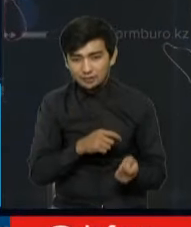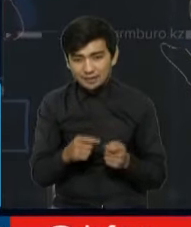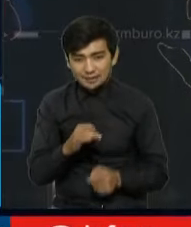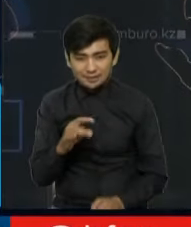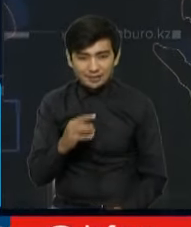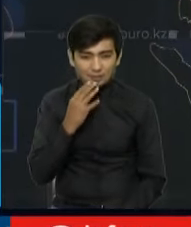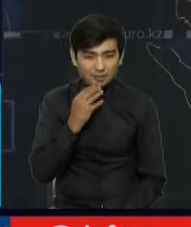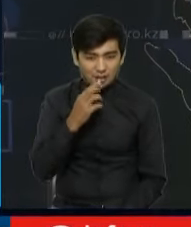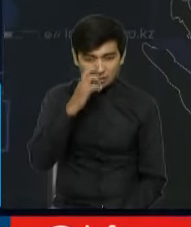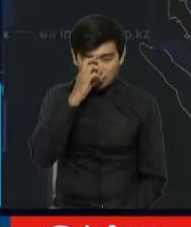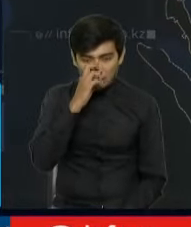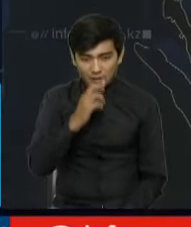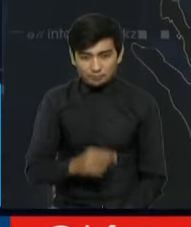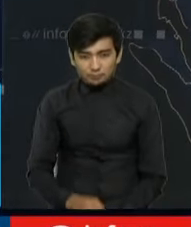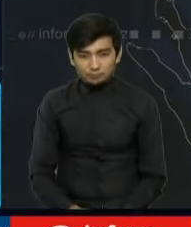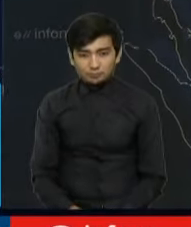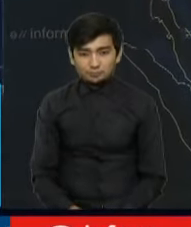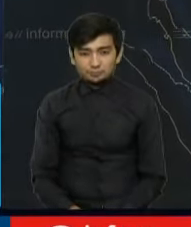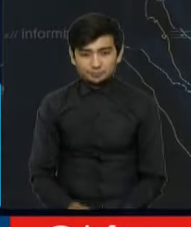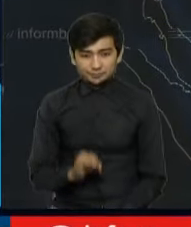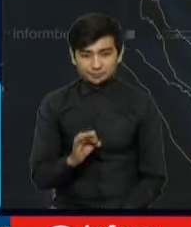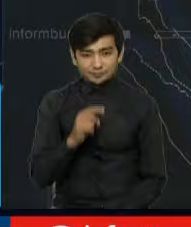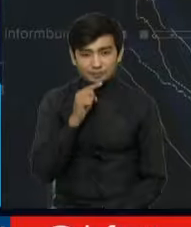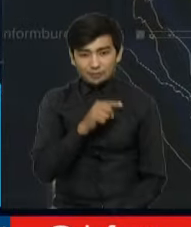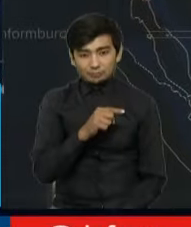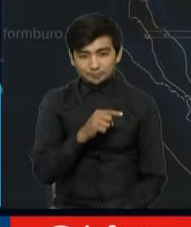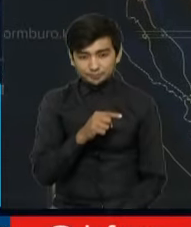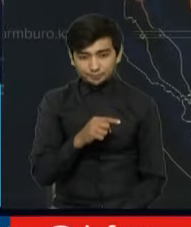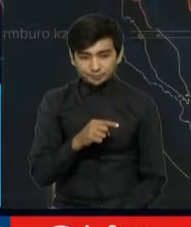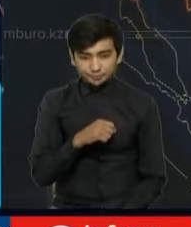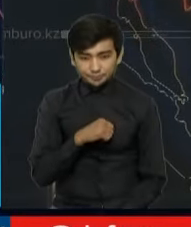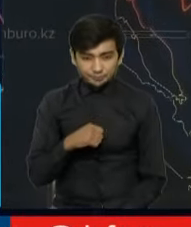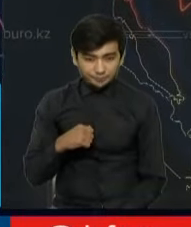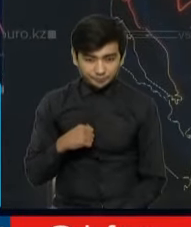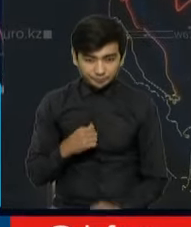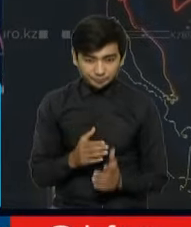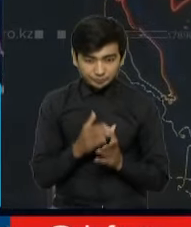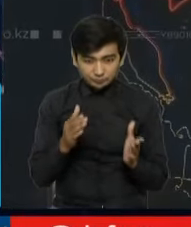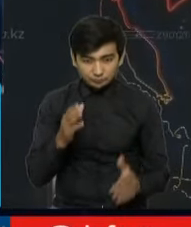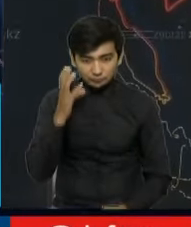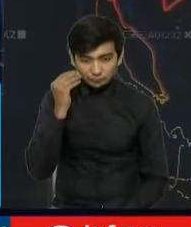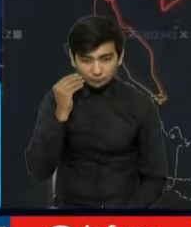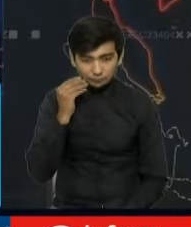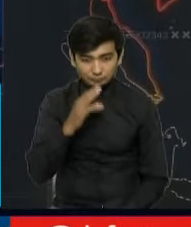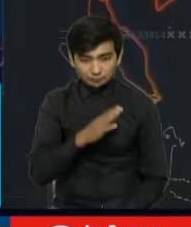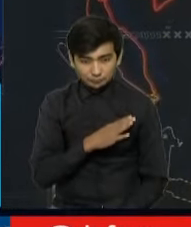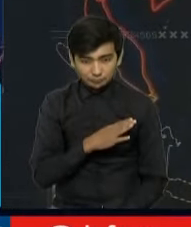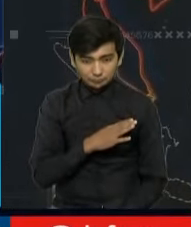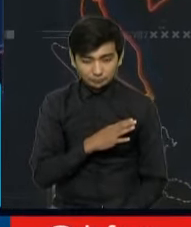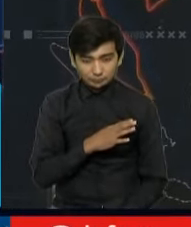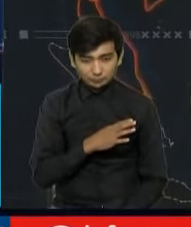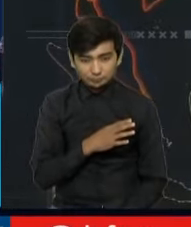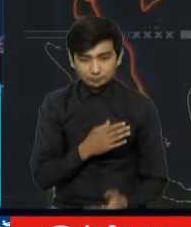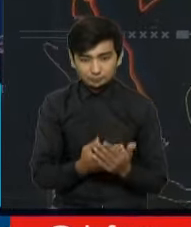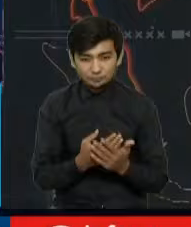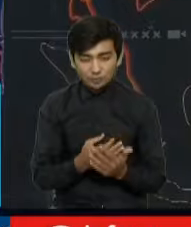зарубежных государств. И там самое большое количество поступлений было всего